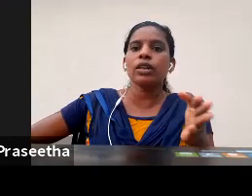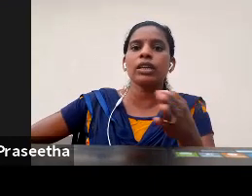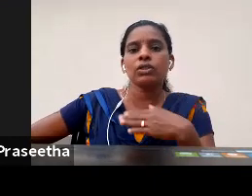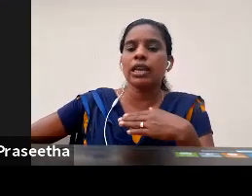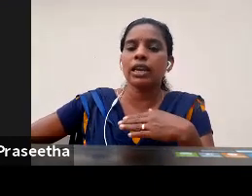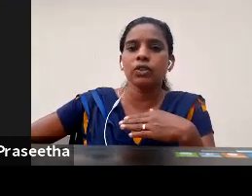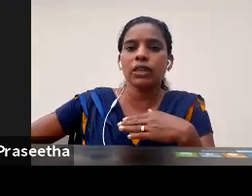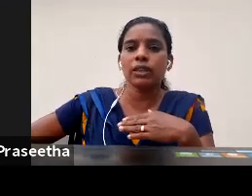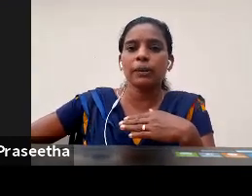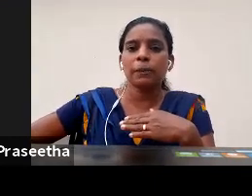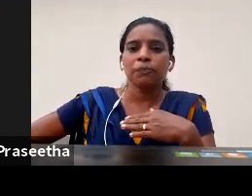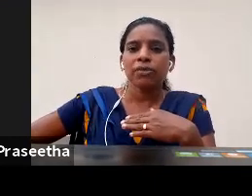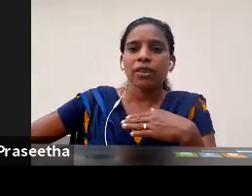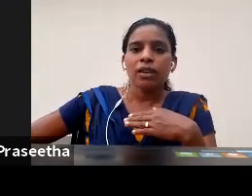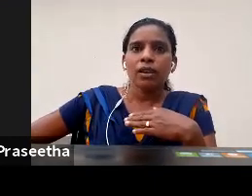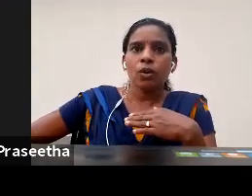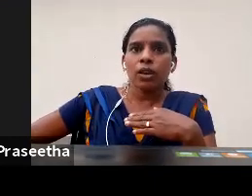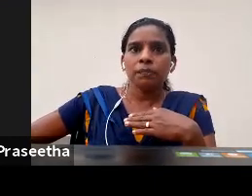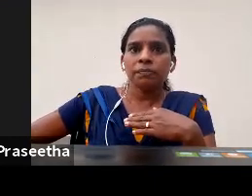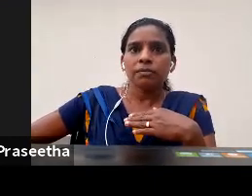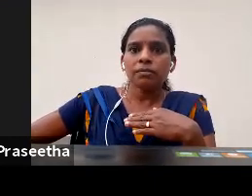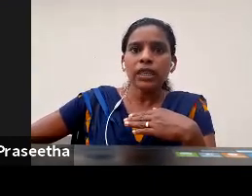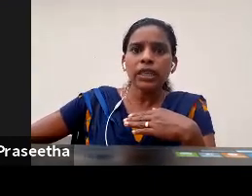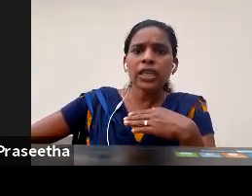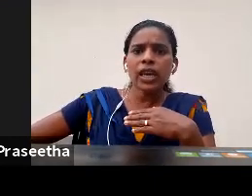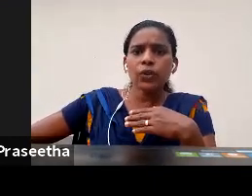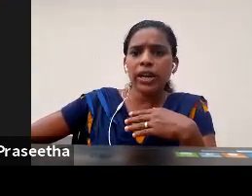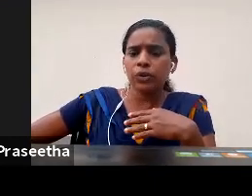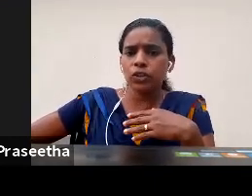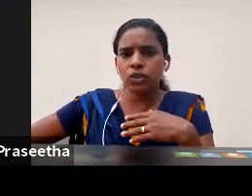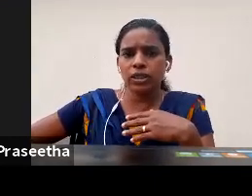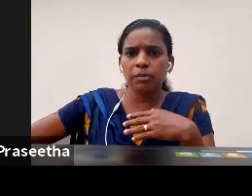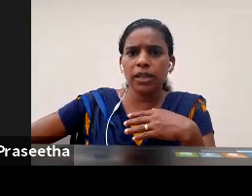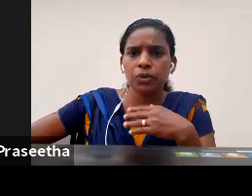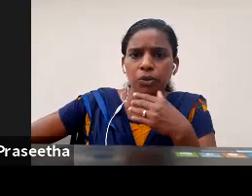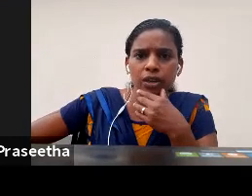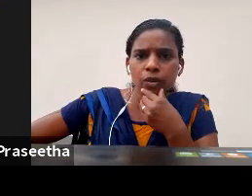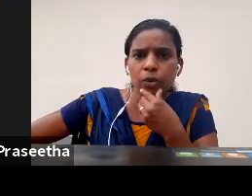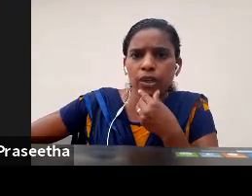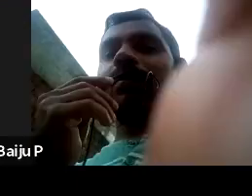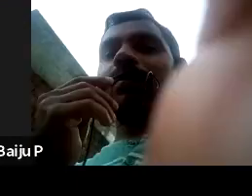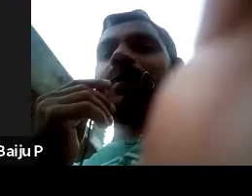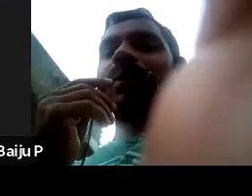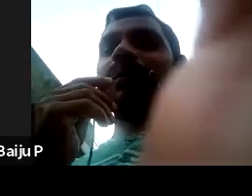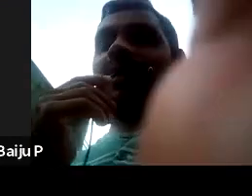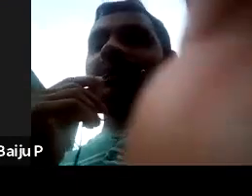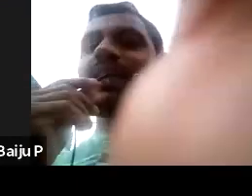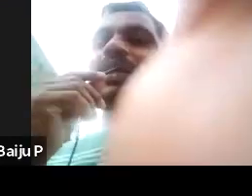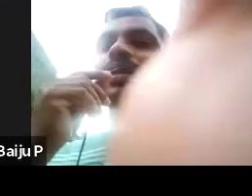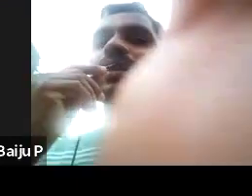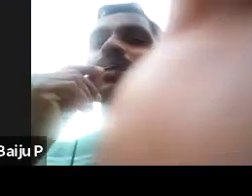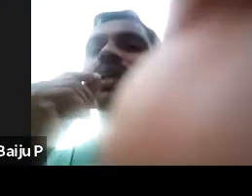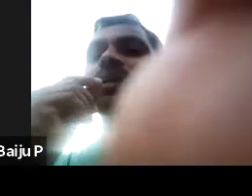ഈ ഓൾട്ടർനേറ്റീവ് സൈൻ ലാംഗ്വേജ് വരുന്നത്. ഓക്കെ, ഇനി ഞാൻ ഒരു കാര്യം കൂടെ ചോദിച്ചോട്ടെ. നമ്മൾ ഒരു കാര്യം പറയട്ടെ മാഡം. മാഡം ഒരു കാര്യം,